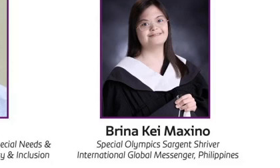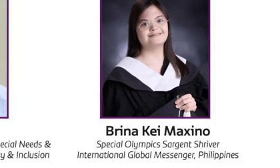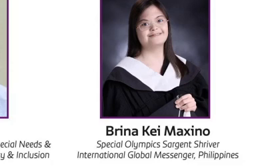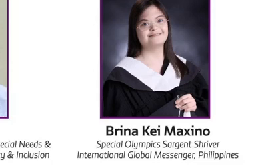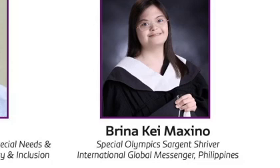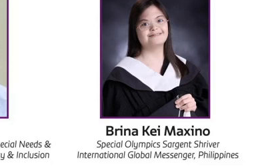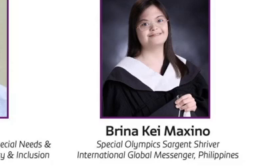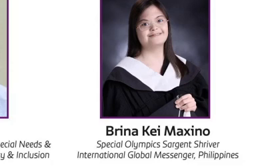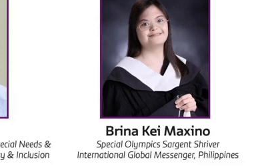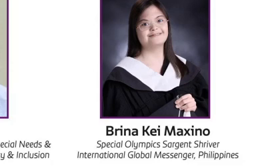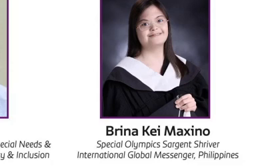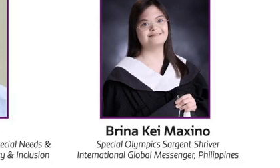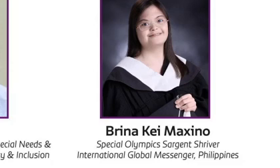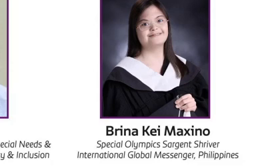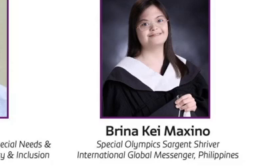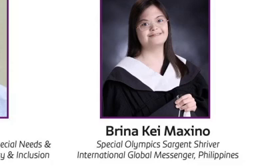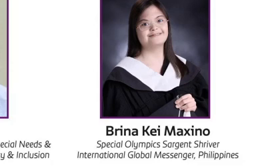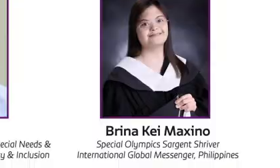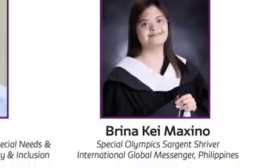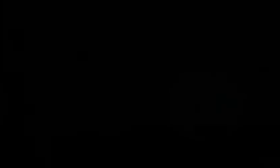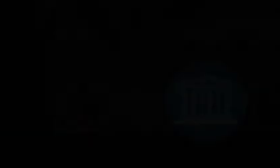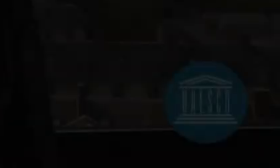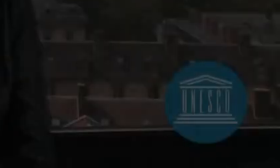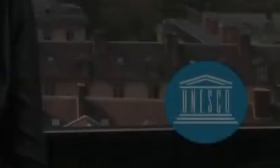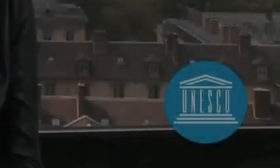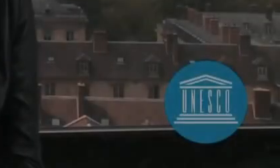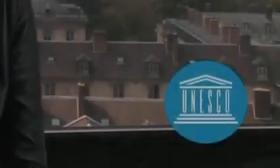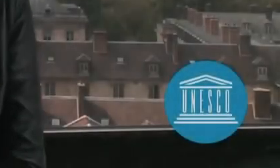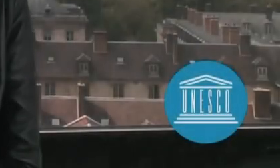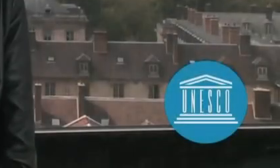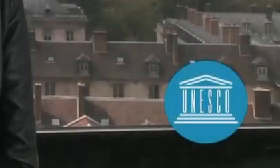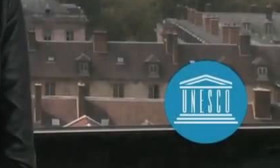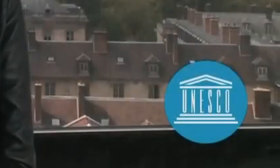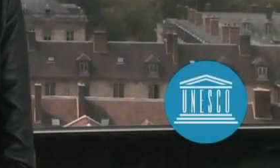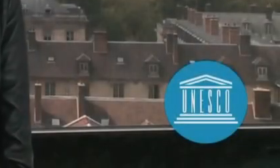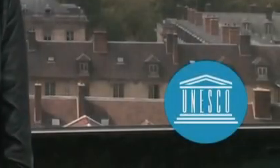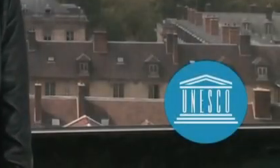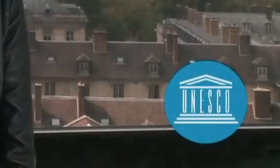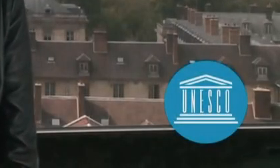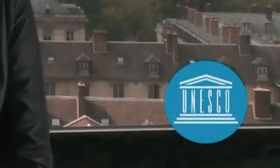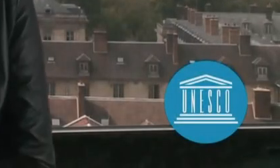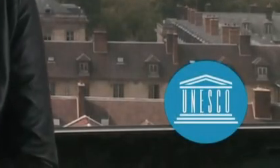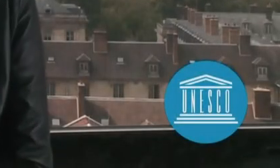maintenant. C'est la directrice générale de l'UNESCO, Audrey Azoulay.